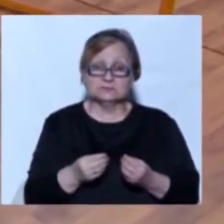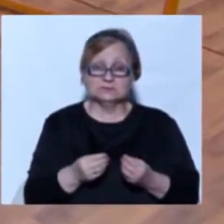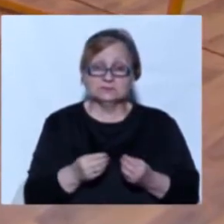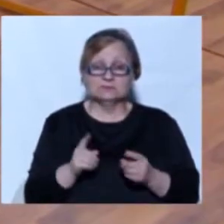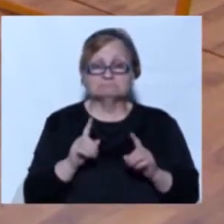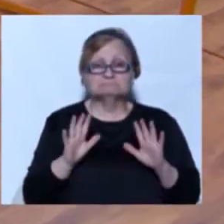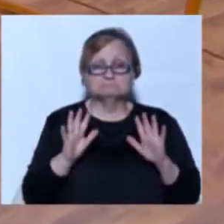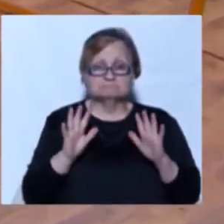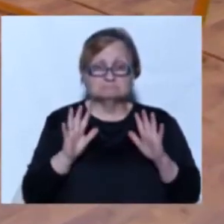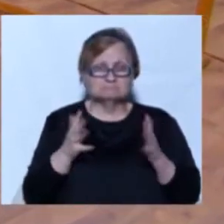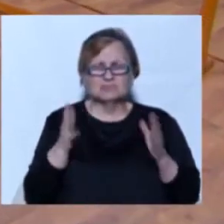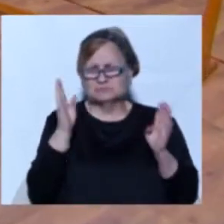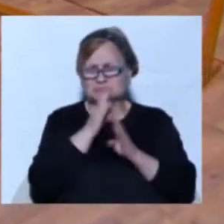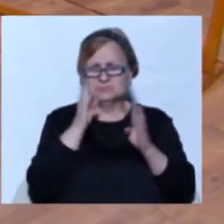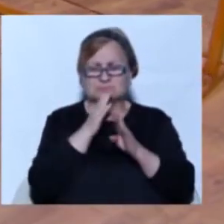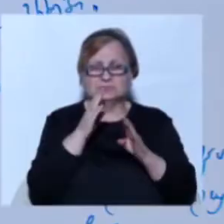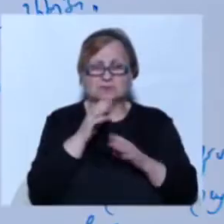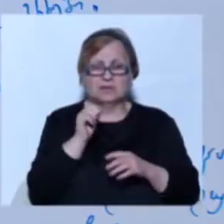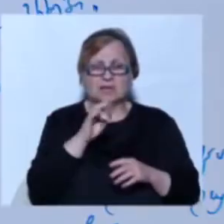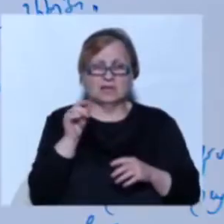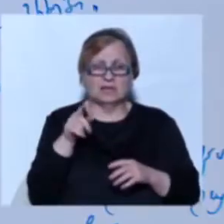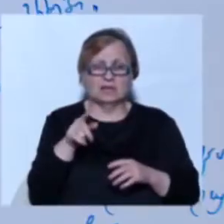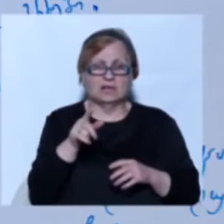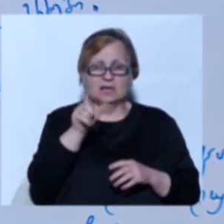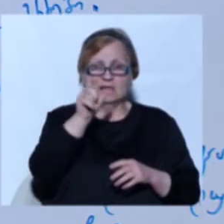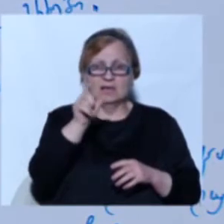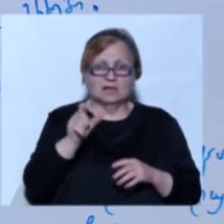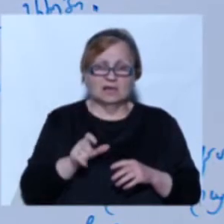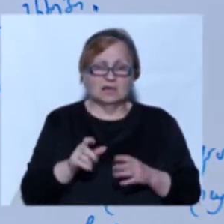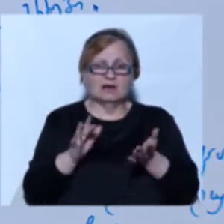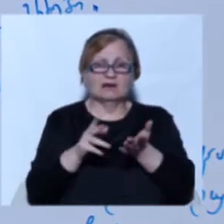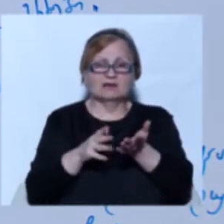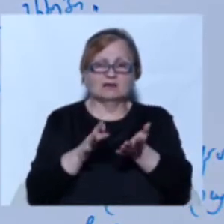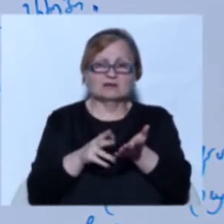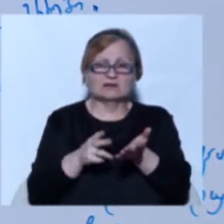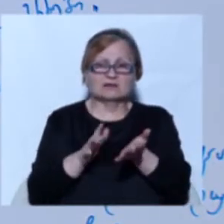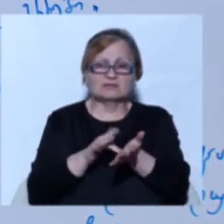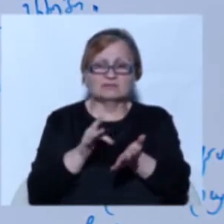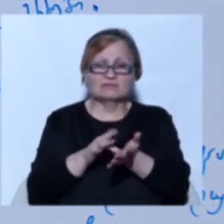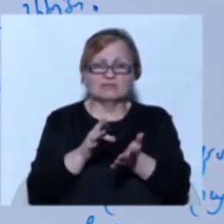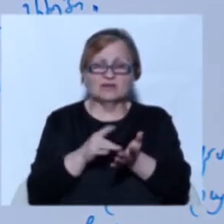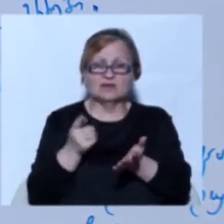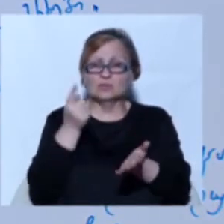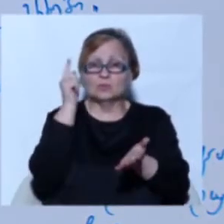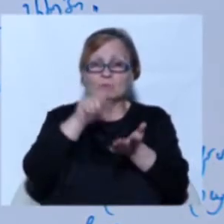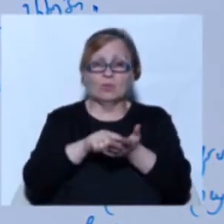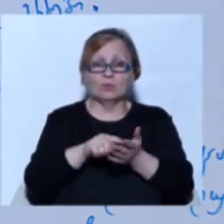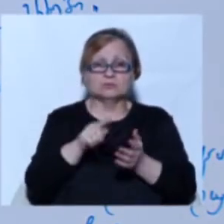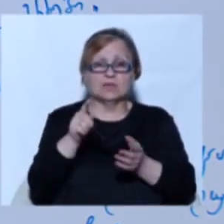რაღაც შემთხვევის წყალობით ანა კალანდაძის ლექსებით სავსერვეული ლიტერატორთა წრეში მოხვდა.